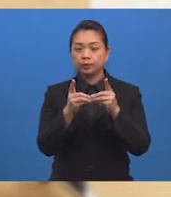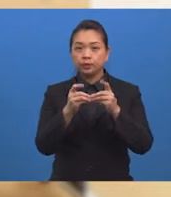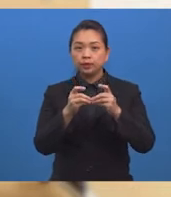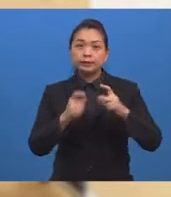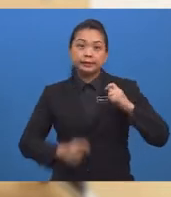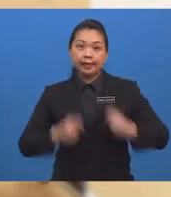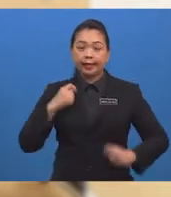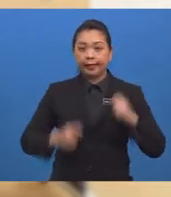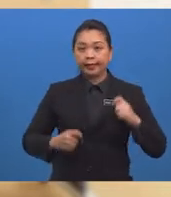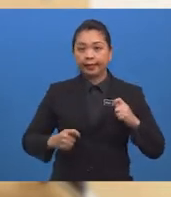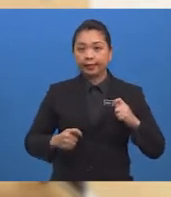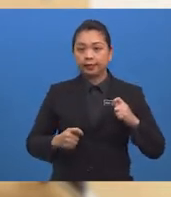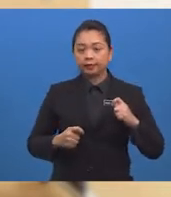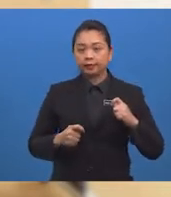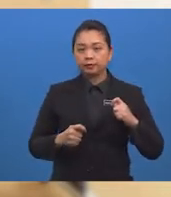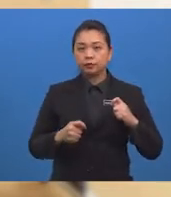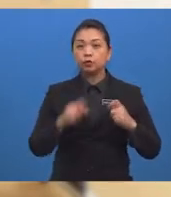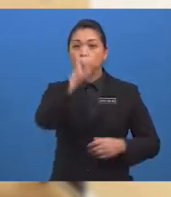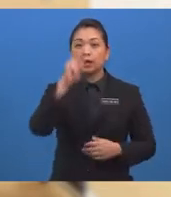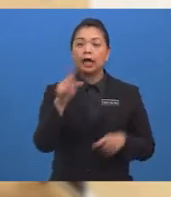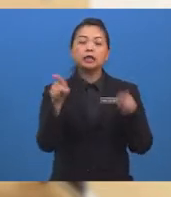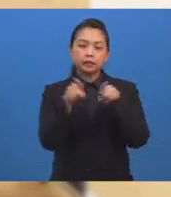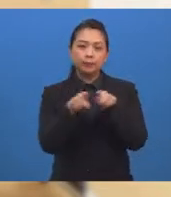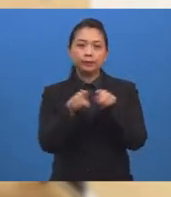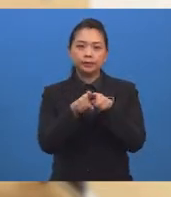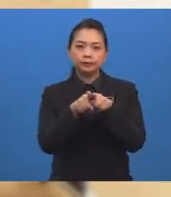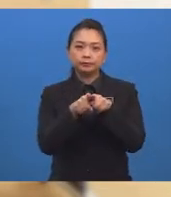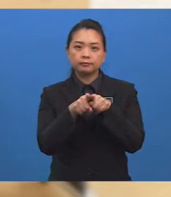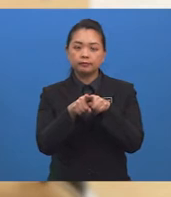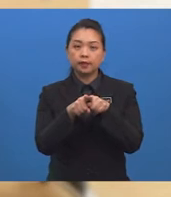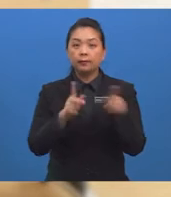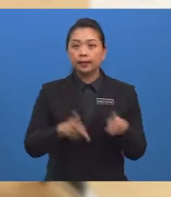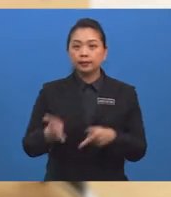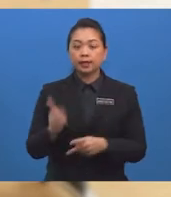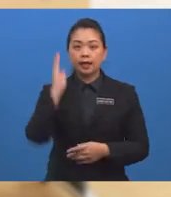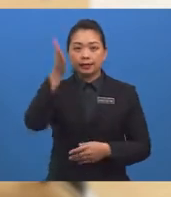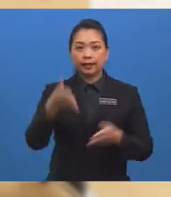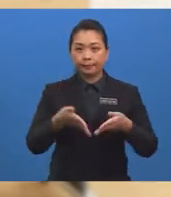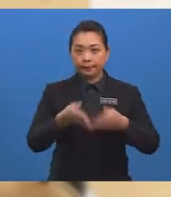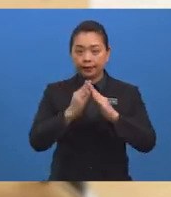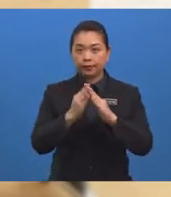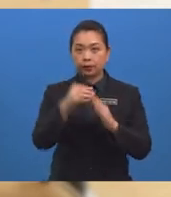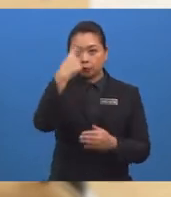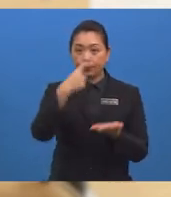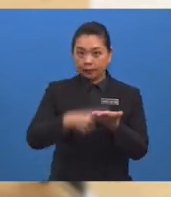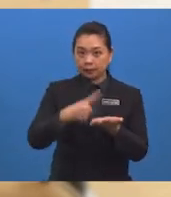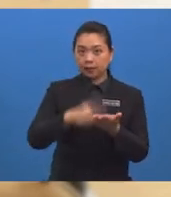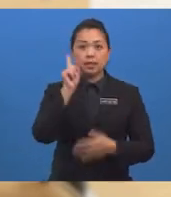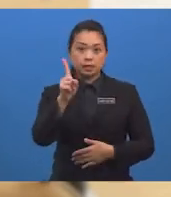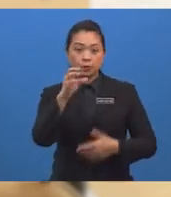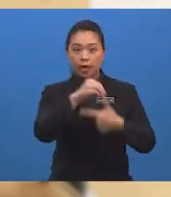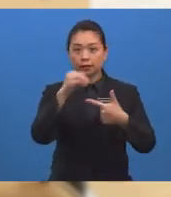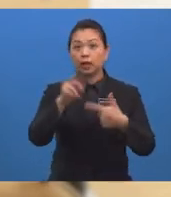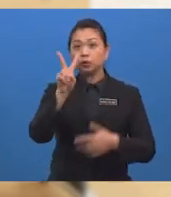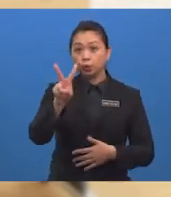umumnya adalah sama, iaitu sama ada pelajar hanya diminta untuk membincangkan